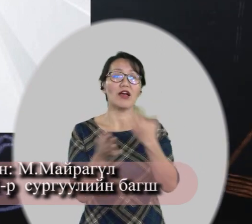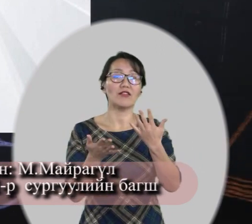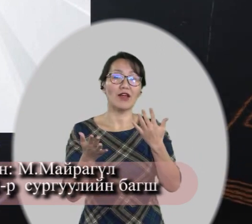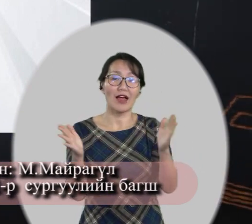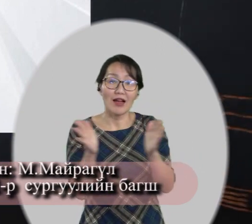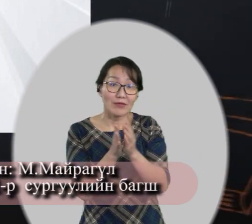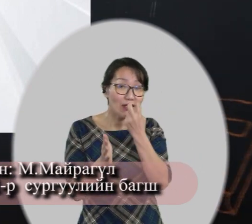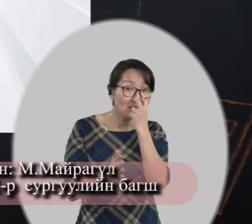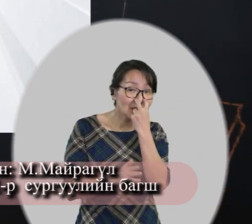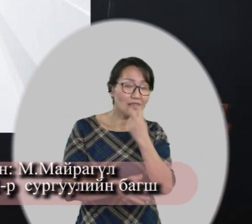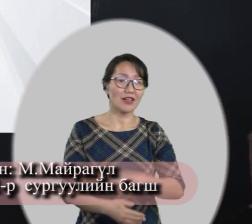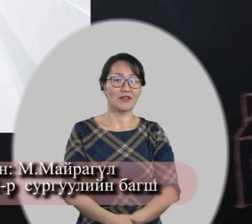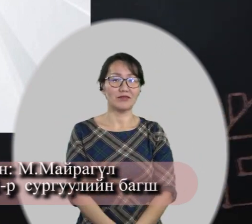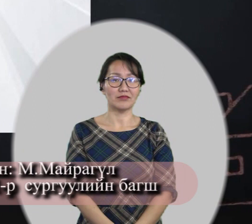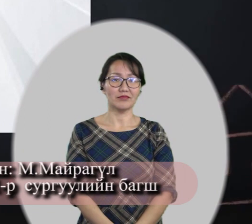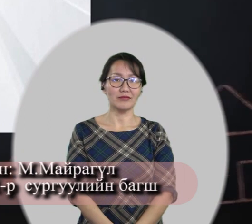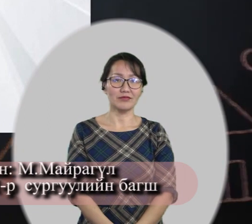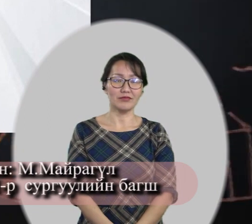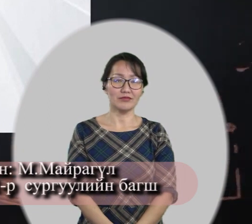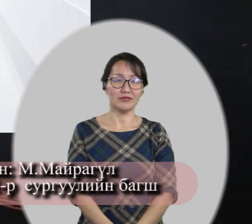анықтайық. Барлығын жақсылап байқап көріңдер.